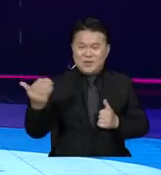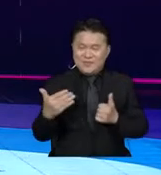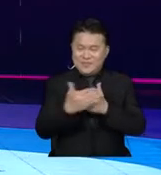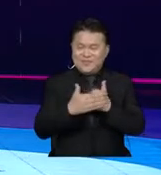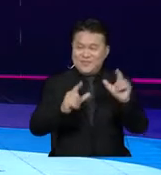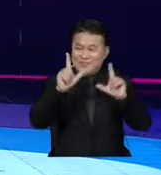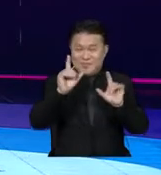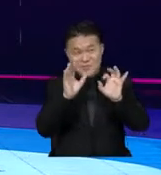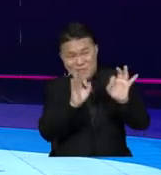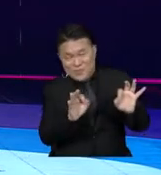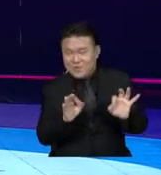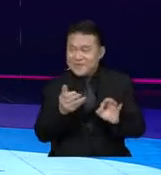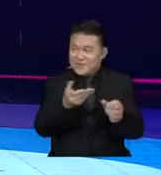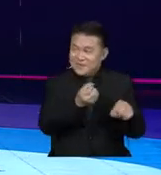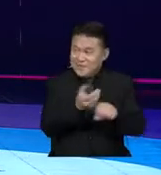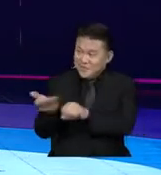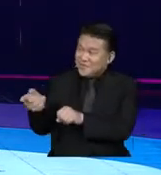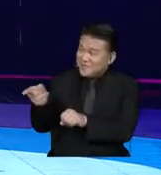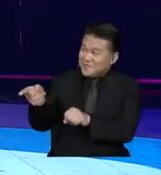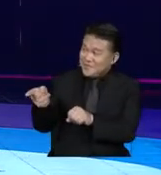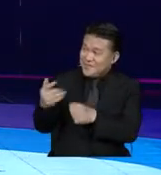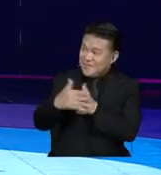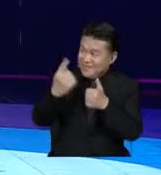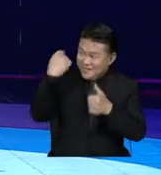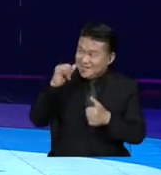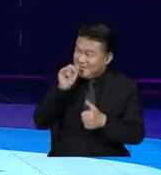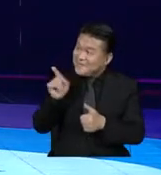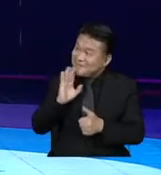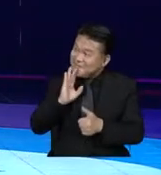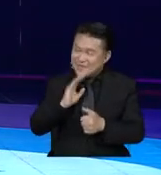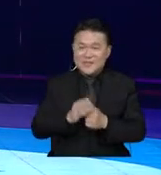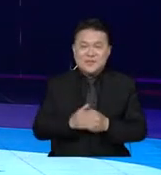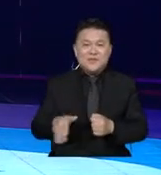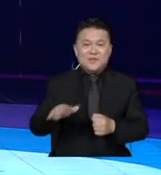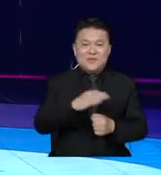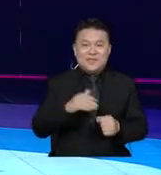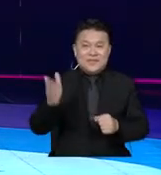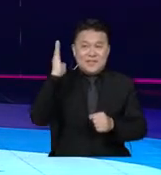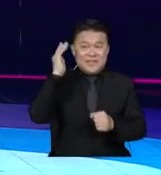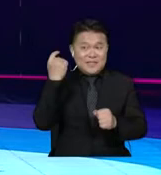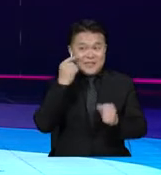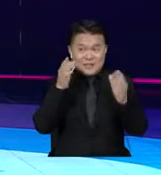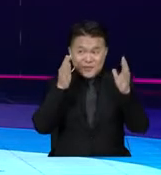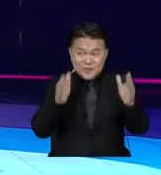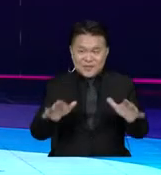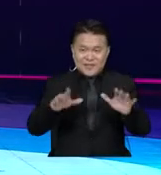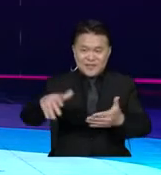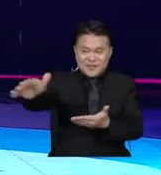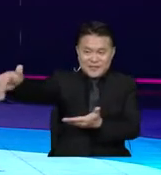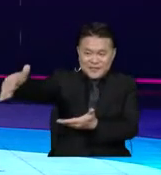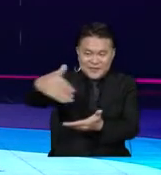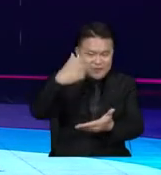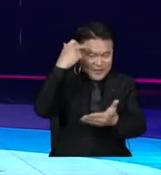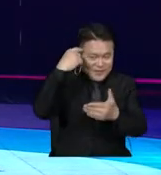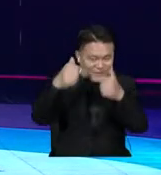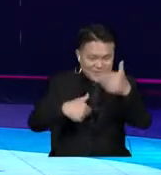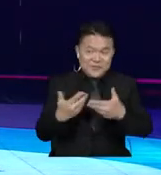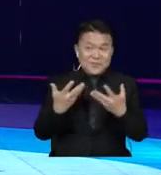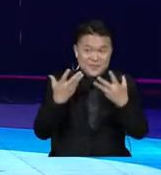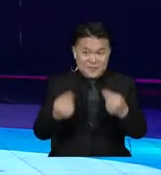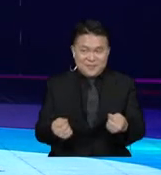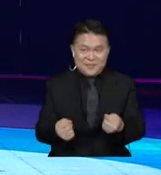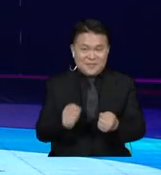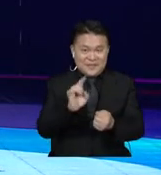다정함이 박사님께도 전해지지 않았나 이런 생각해 봅니다. 저희가 지금 강연 들으면서 현장에서 취합한 질문들이 꽤 여러 가지가